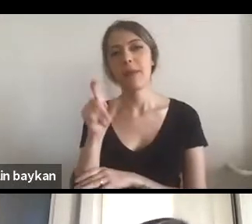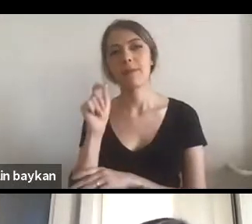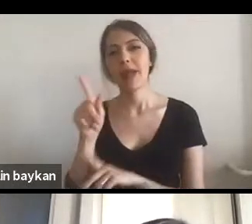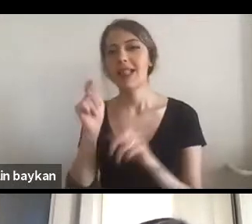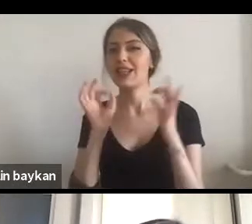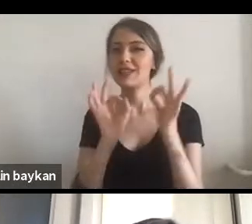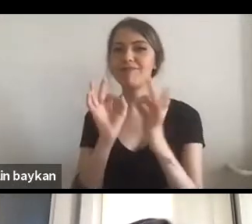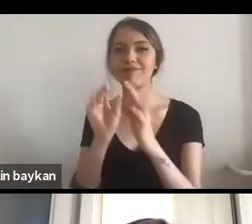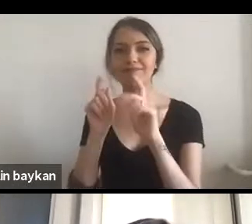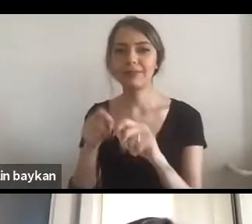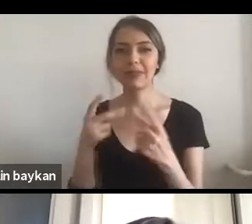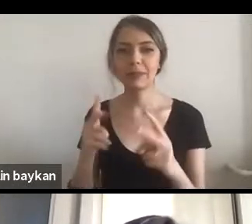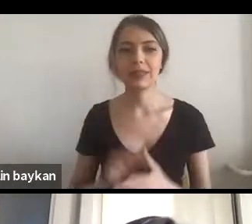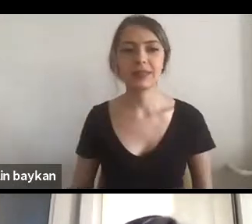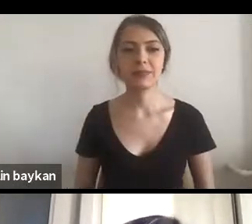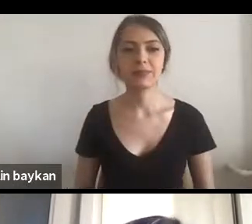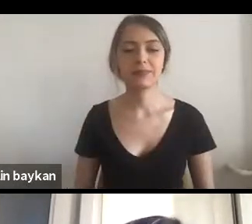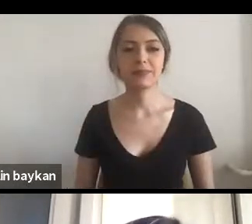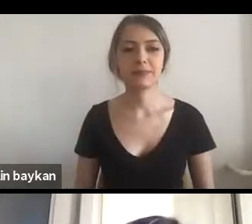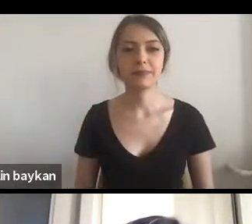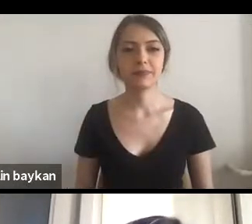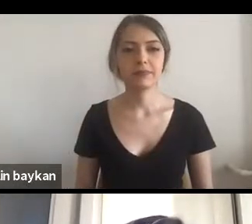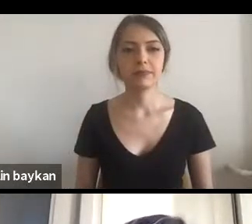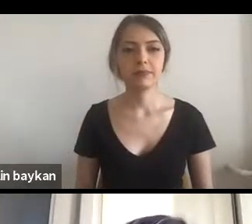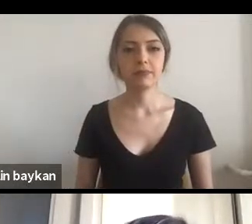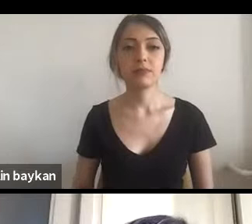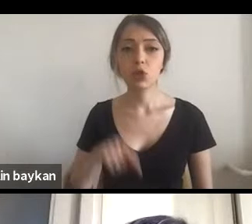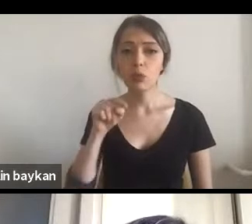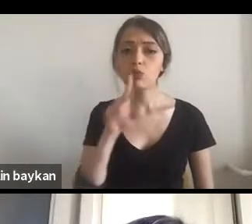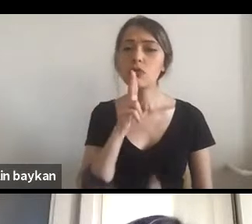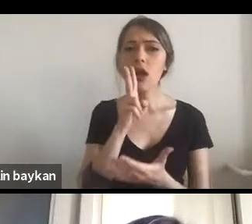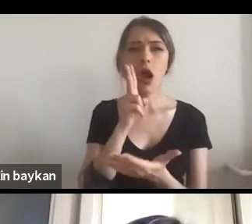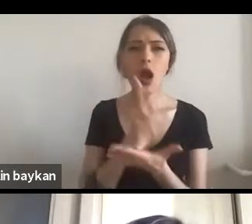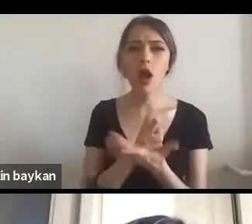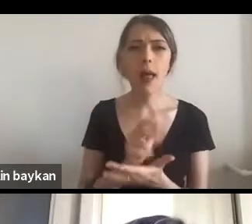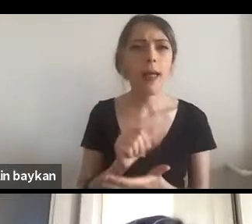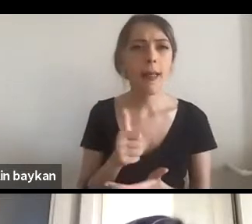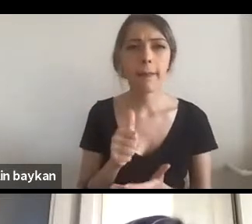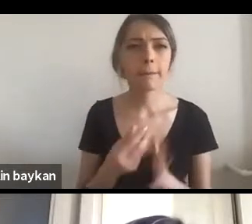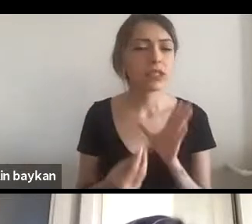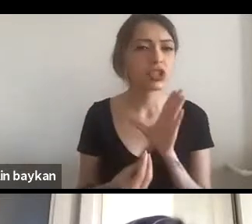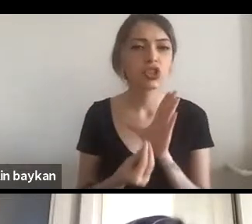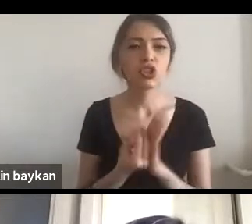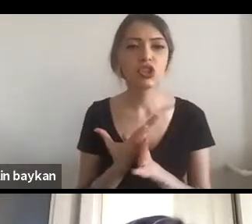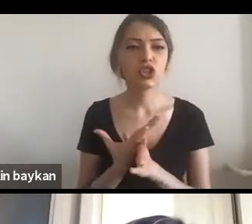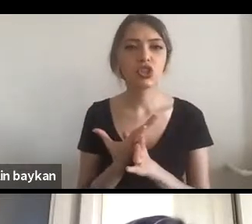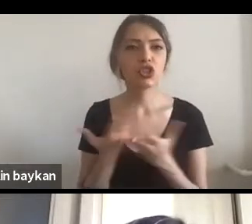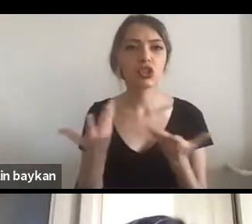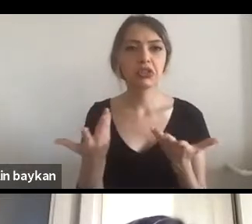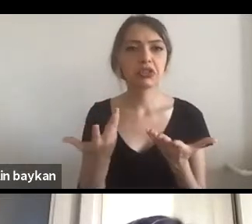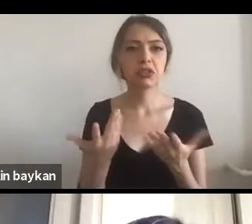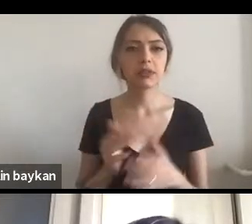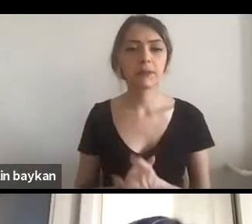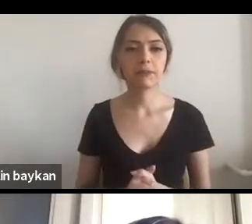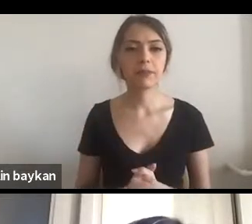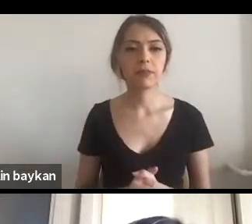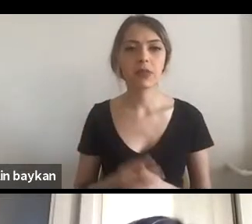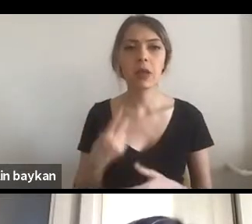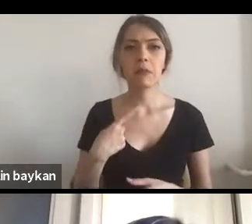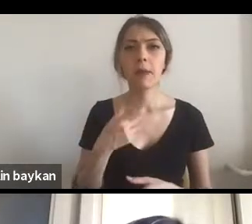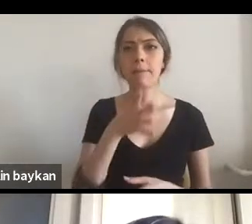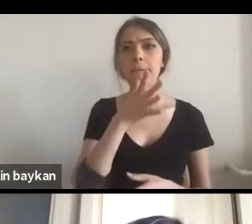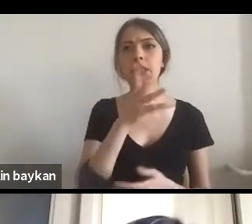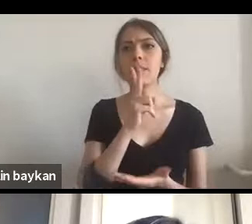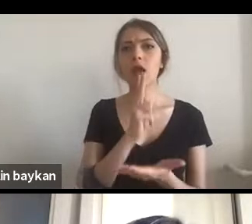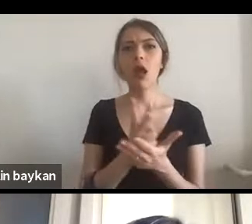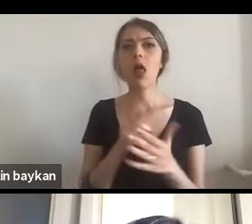geçebilirler. Adem, bu kararın ne zaman çıktığını şey yapabilir misiniz? Benim bildiğim bir karar değil.